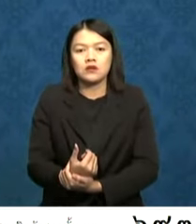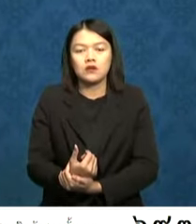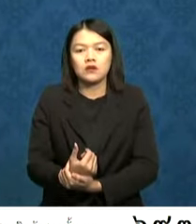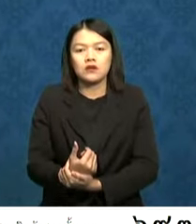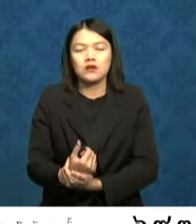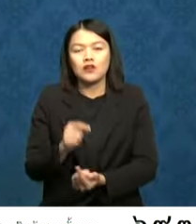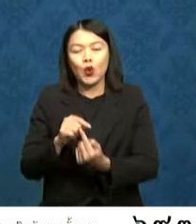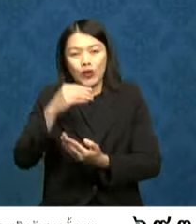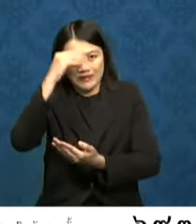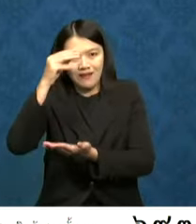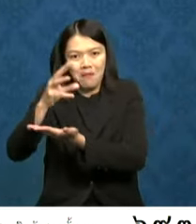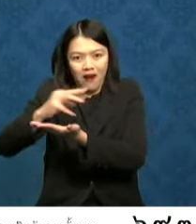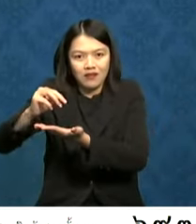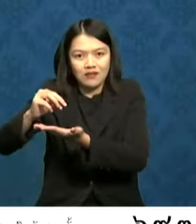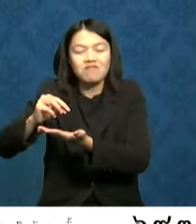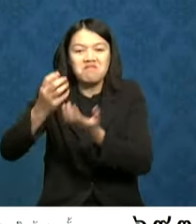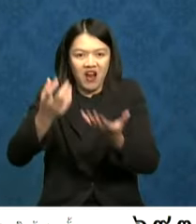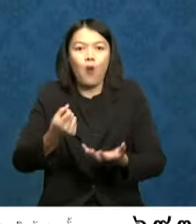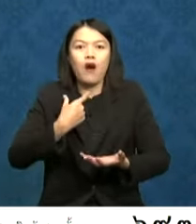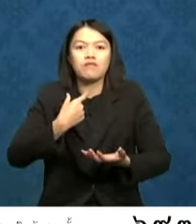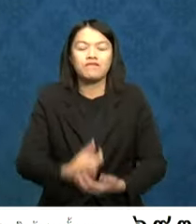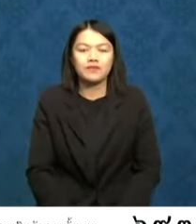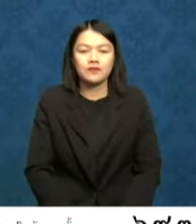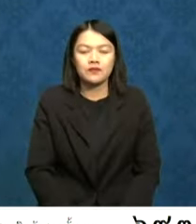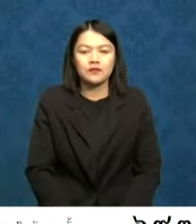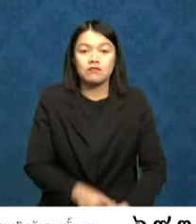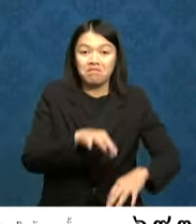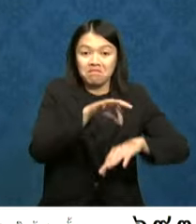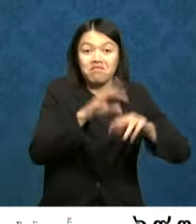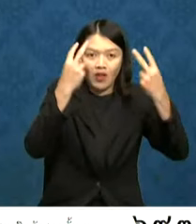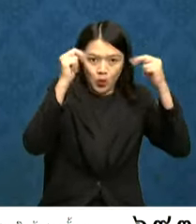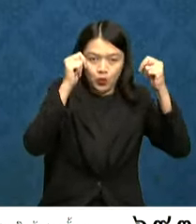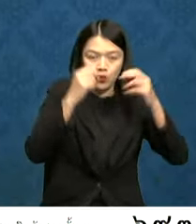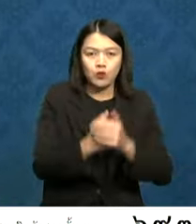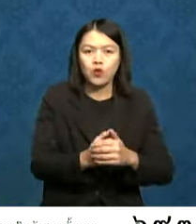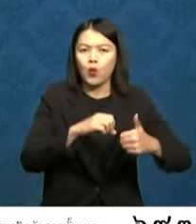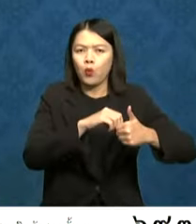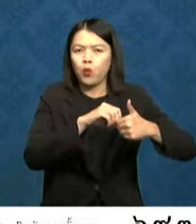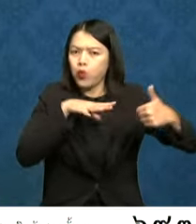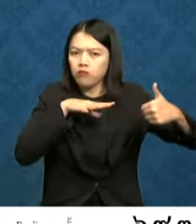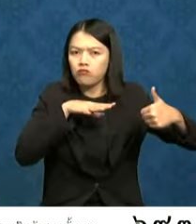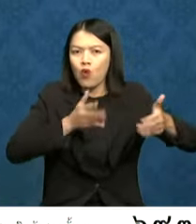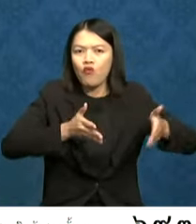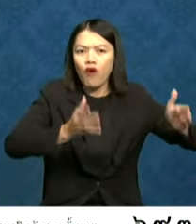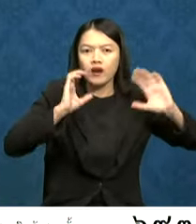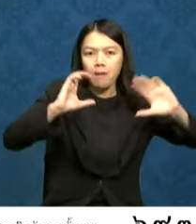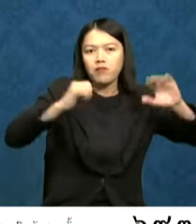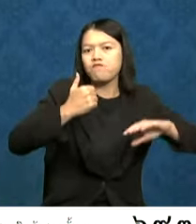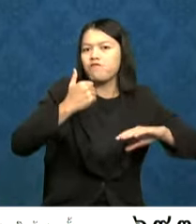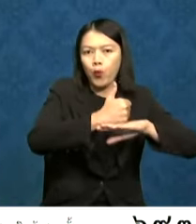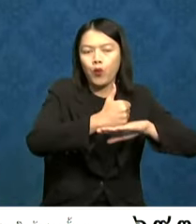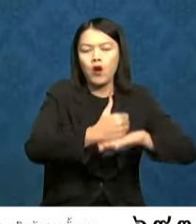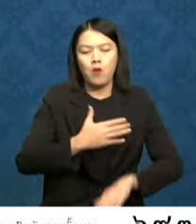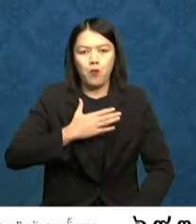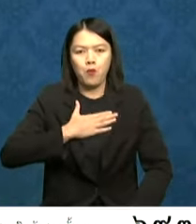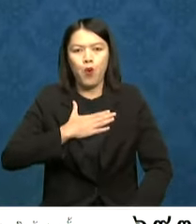มหาวิทยาลัยมาหนักกว่าผมเสียอีกวันนี้ท่านมาดำรงตำแหน่งเป็นนายกรัฐมนตรีครับเป็นผู้นำสูงสุดในฝ่ายรัฐบาลส่วนตัว